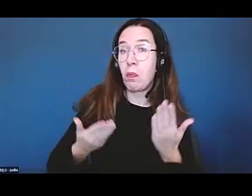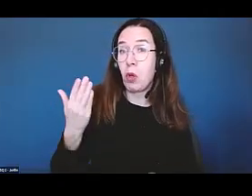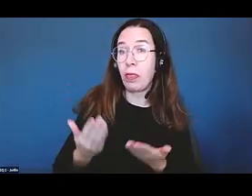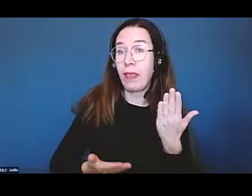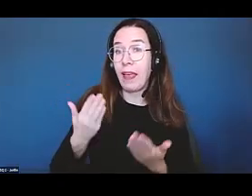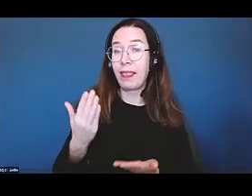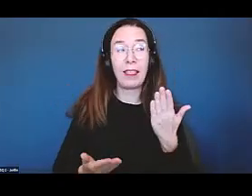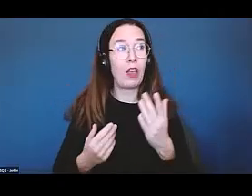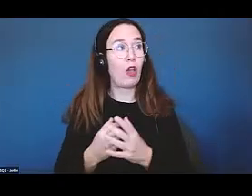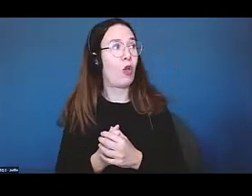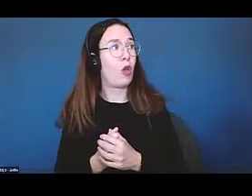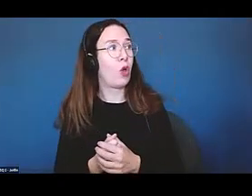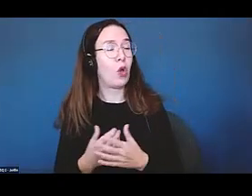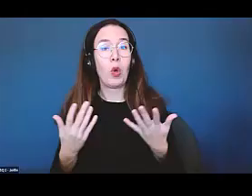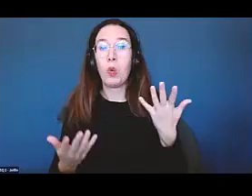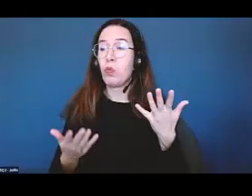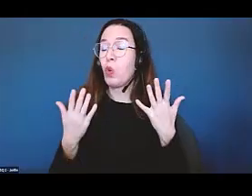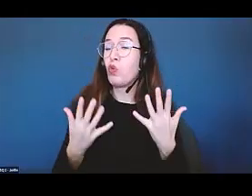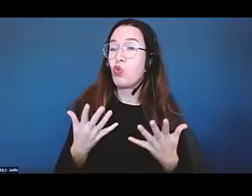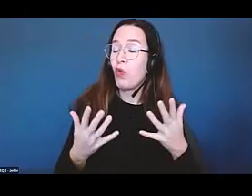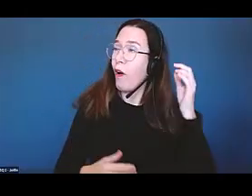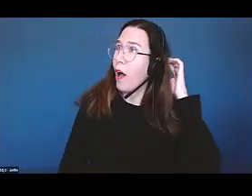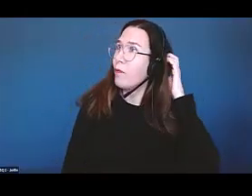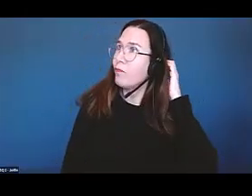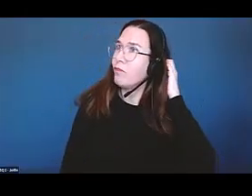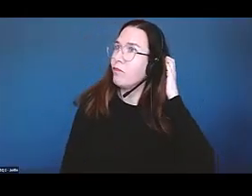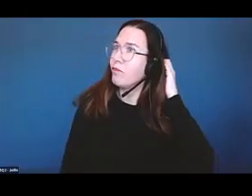Peut-être que c'était souvent,